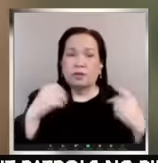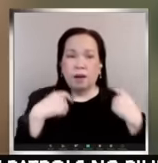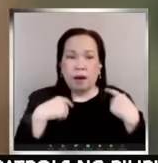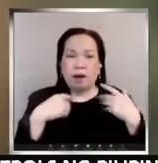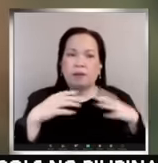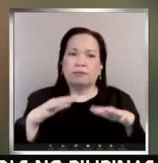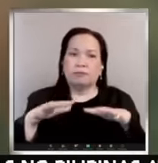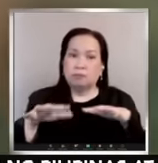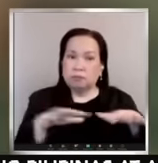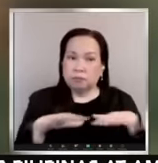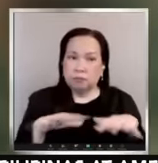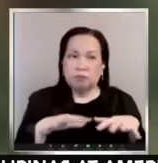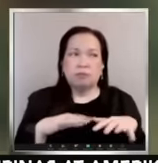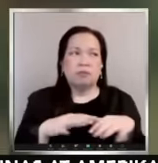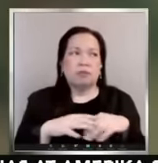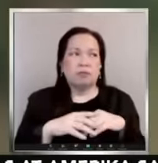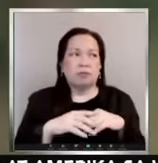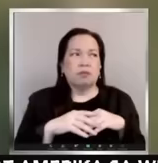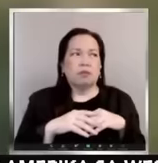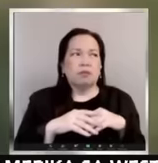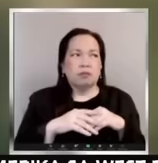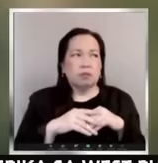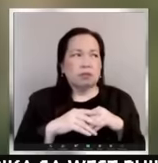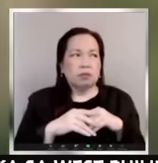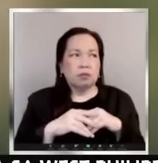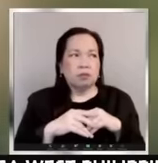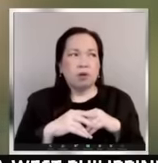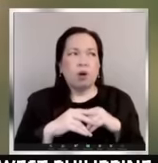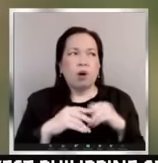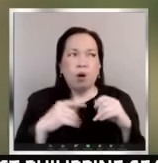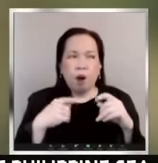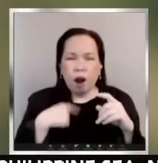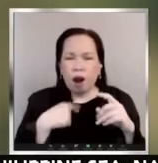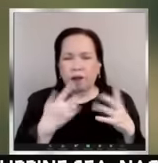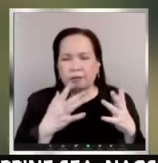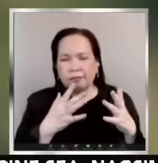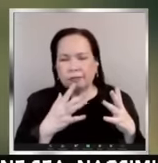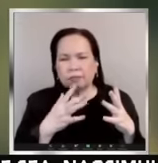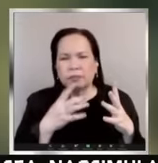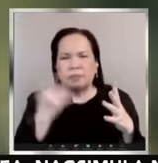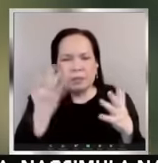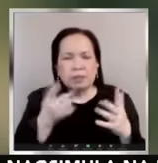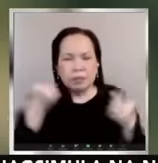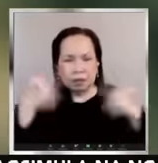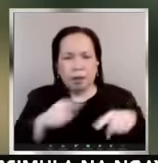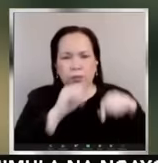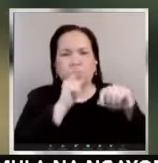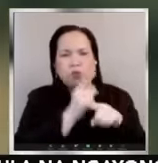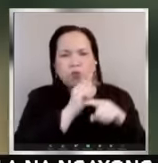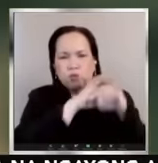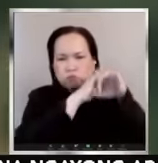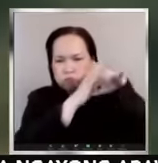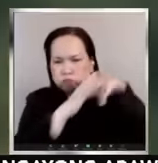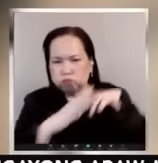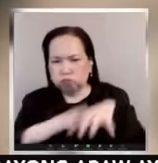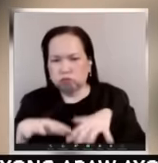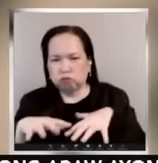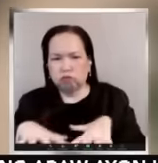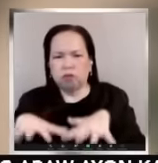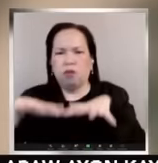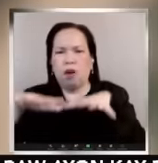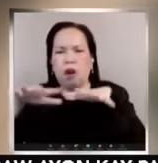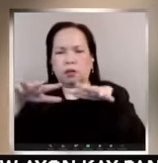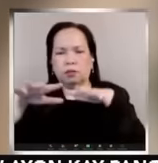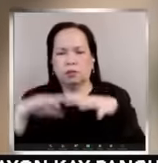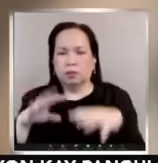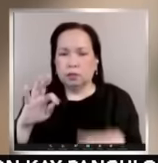yung dam, baka magkaroon ng flash flood. So again, i-recommend namin sa mga LGUs kung pwede, magkaroon ng artificial